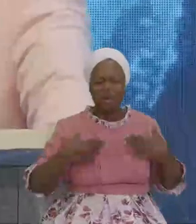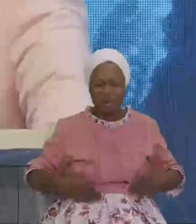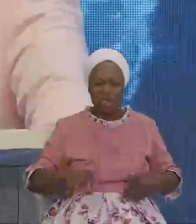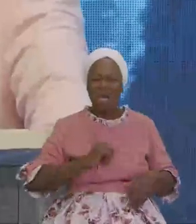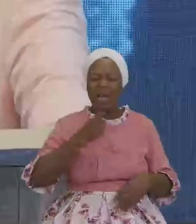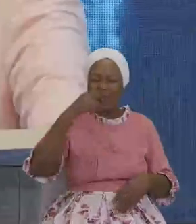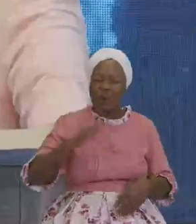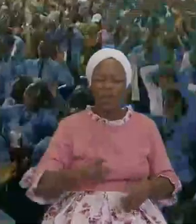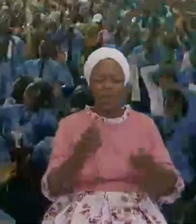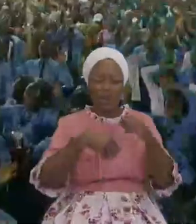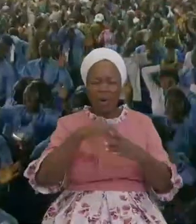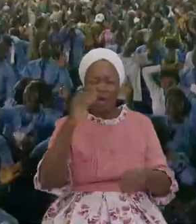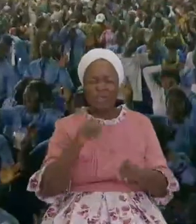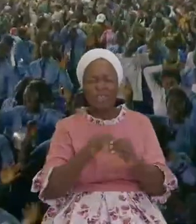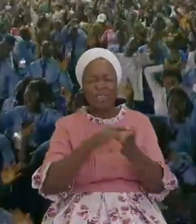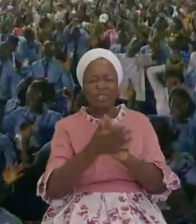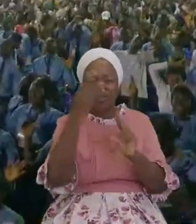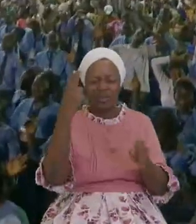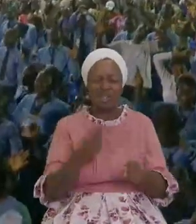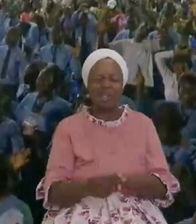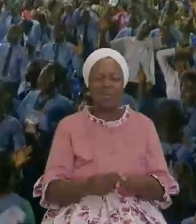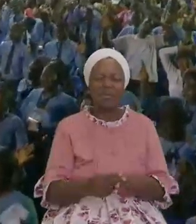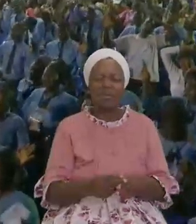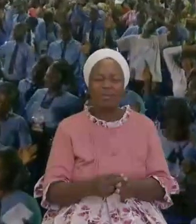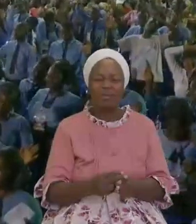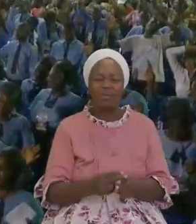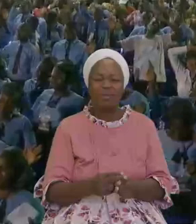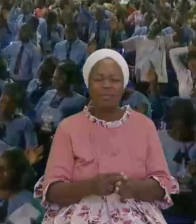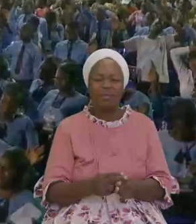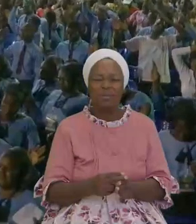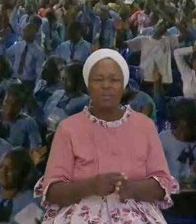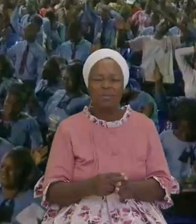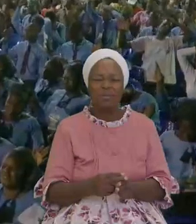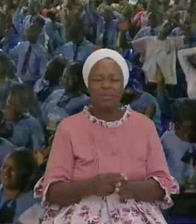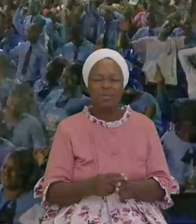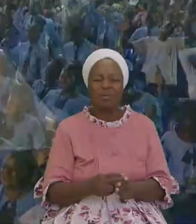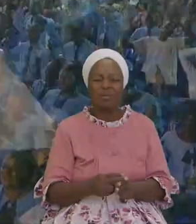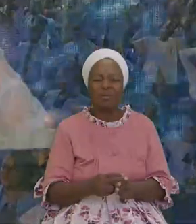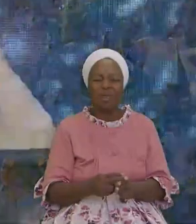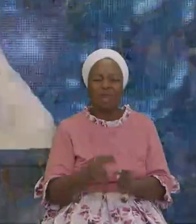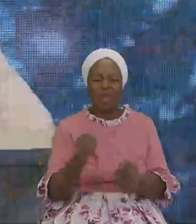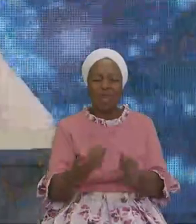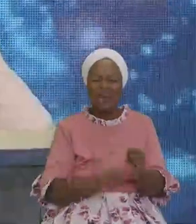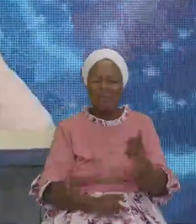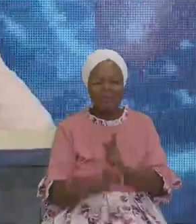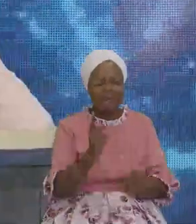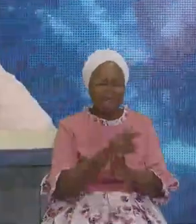Cette douleur dans ton corps, je commande, sors au nom de Jésus.